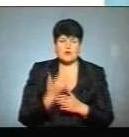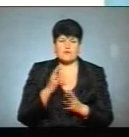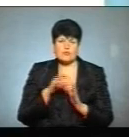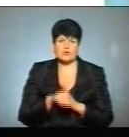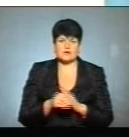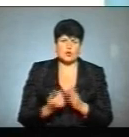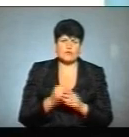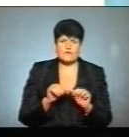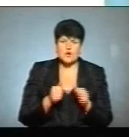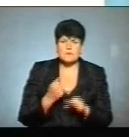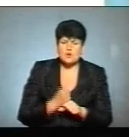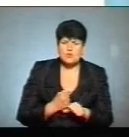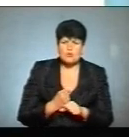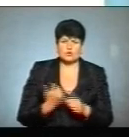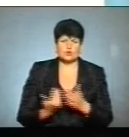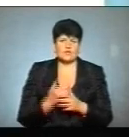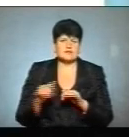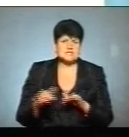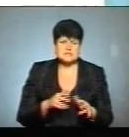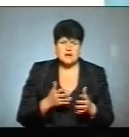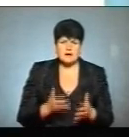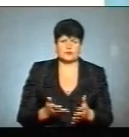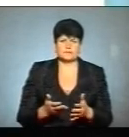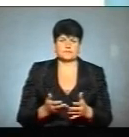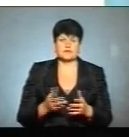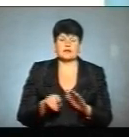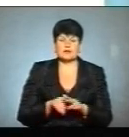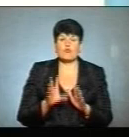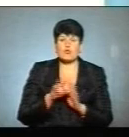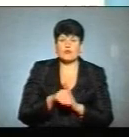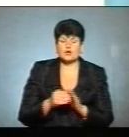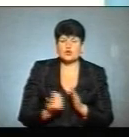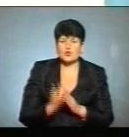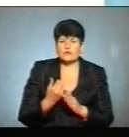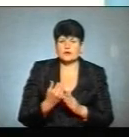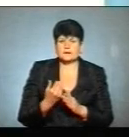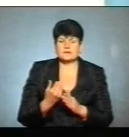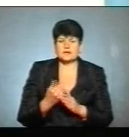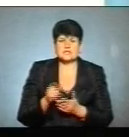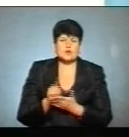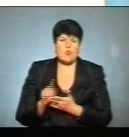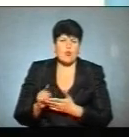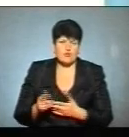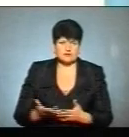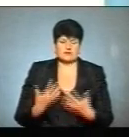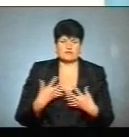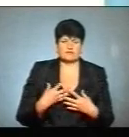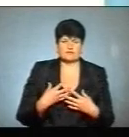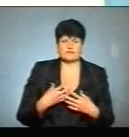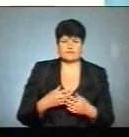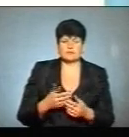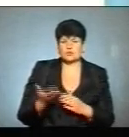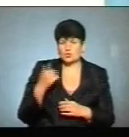форми роботи, якісь нові заходи. Крім того, запроваджуються якісь нові додаткові функціональні обов'язки, які вже вимагають час. Наприклад,